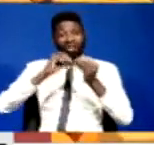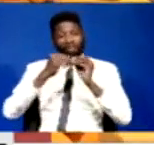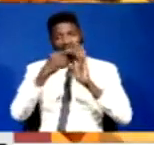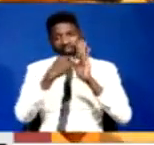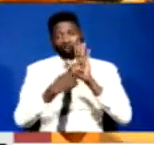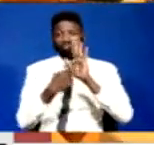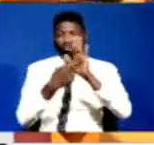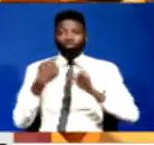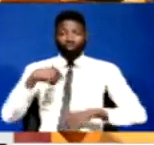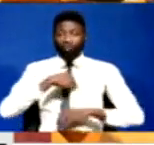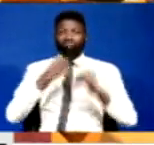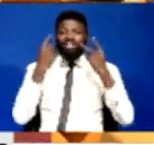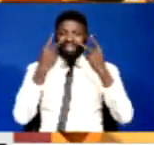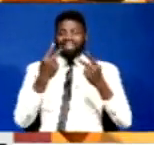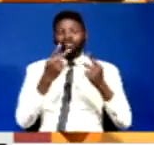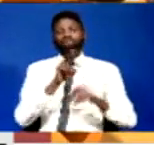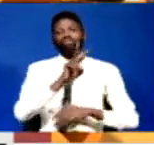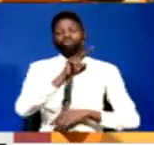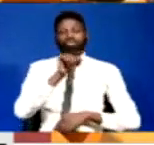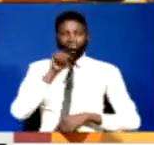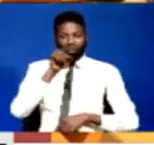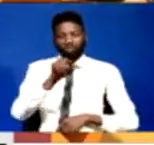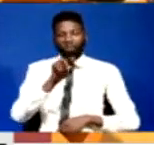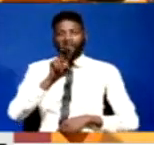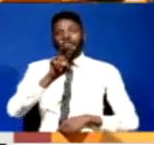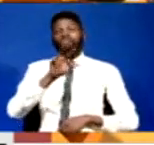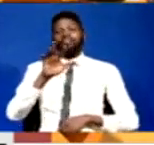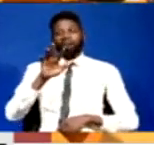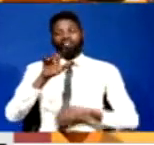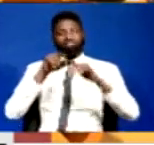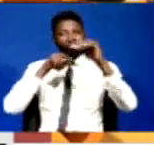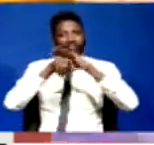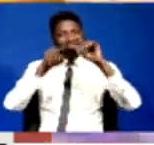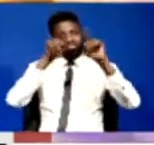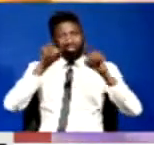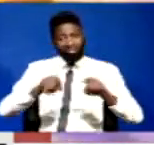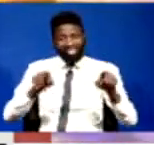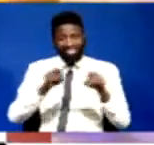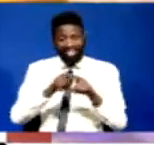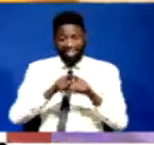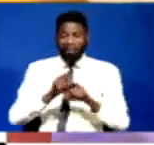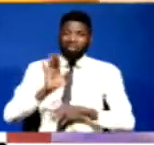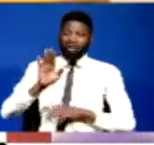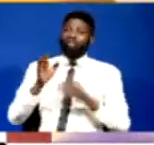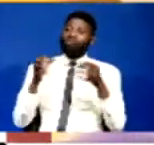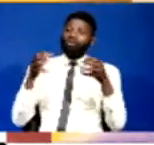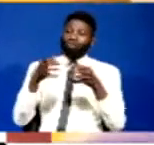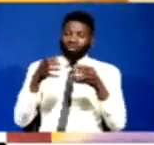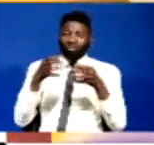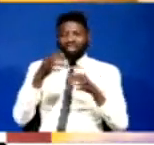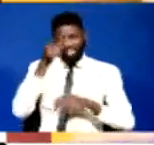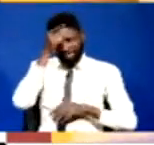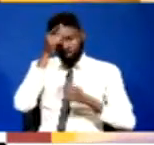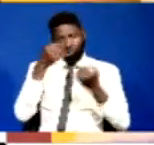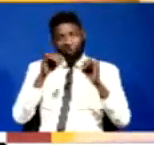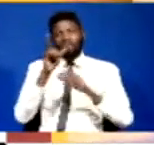tulishuhudia mabao 2.54 kwa kila mechi na Ujerumani walikuwa na majaribio ya kufunga 67 licha ya kubanduliwa.